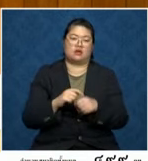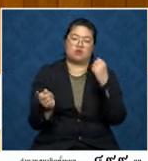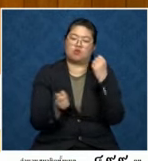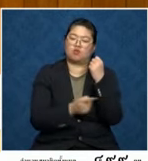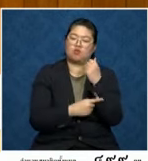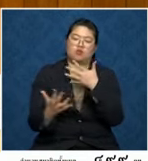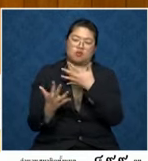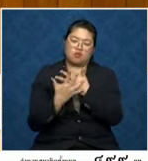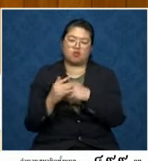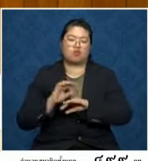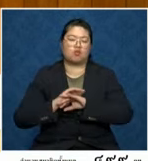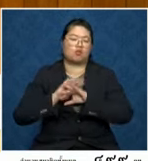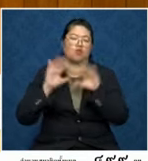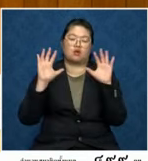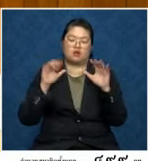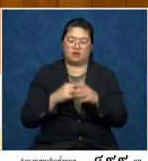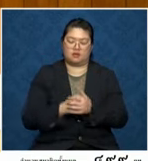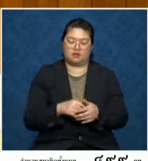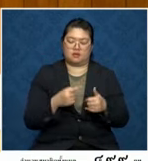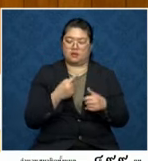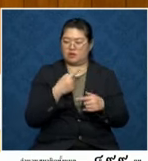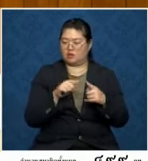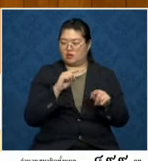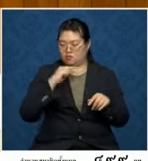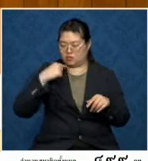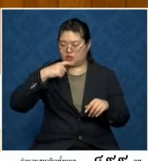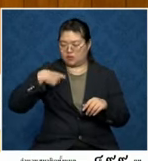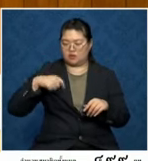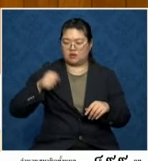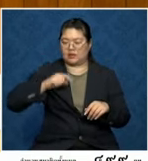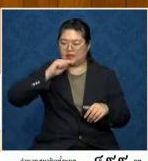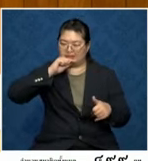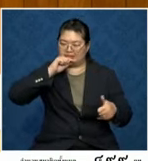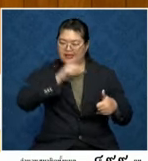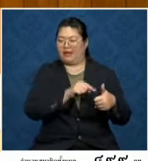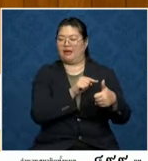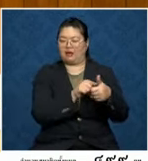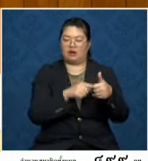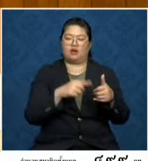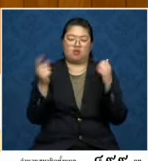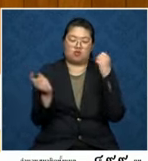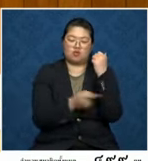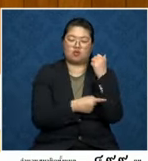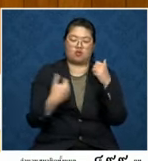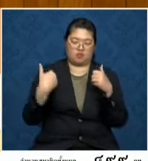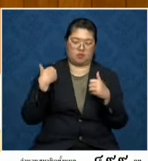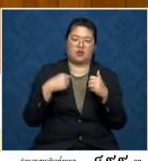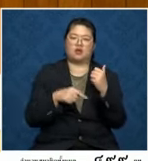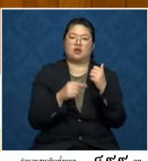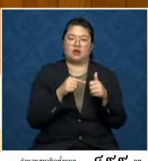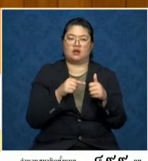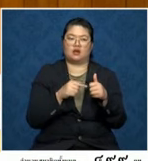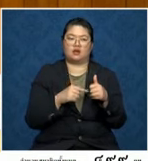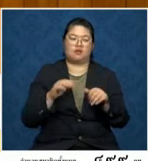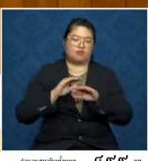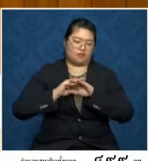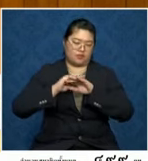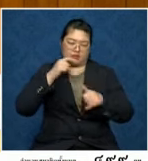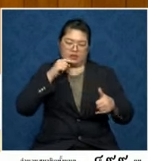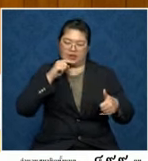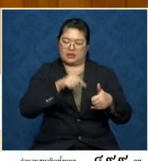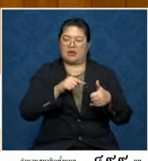เป็นผู้กระทำผิดและถ้าผู้นั้นมีคำพิพากษาถึงที่สุดให้ลงโทษก็ให้ถือว่าผู้นั้นไม่เคยต้องคำพิพากษ